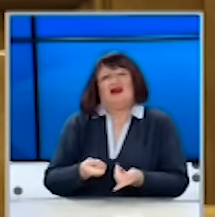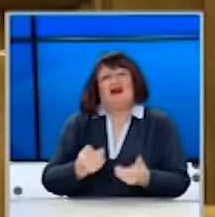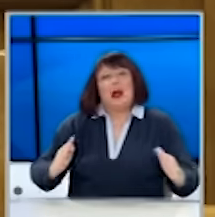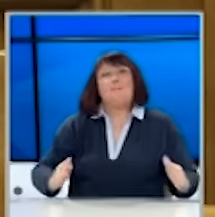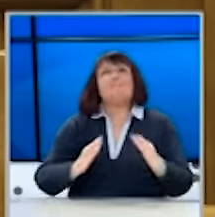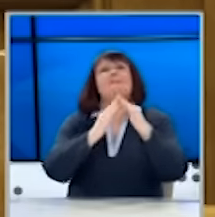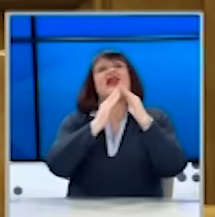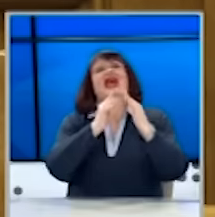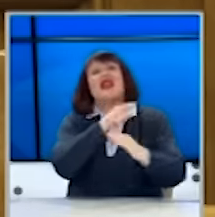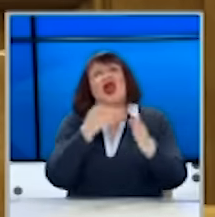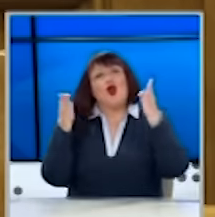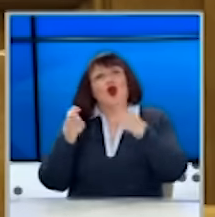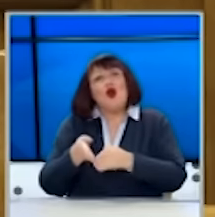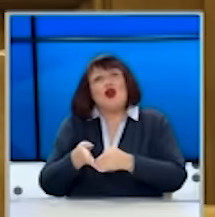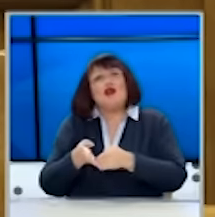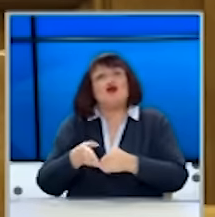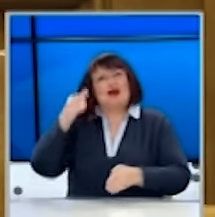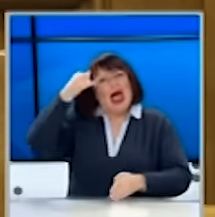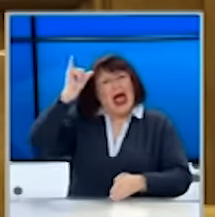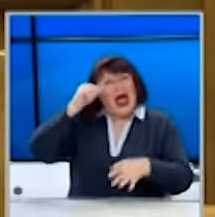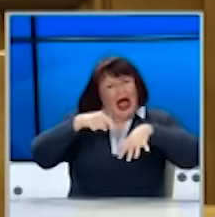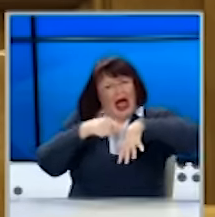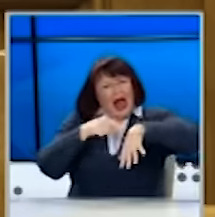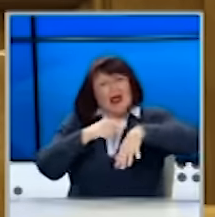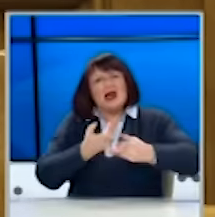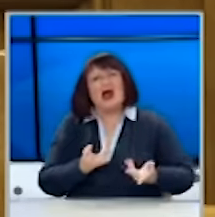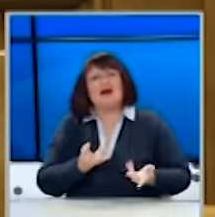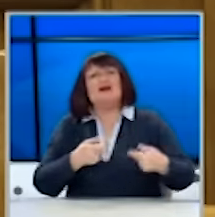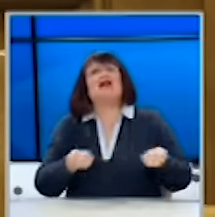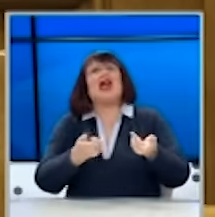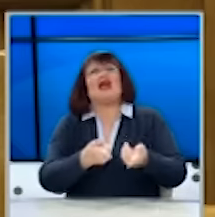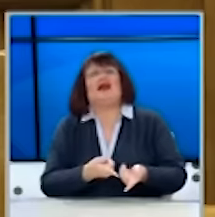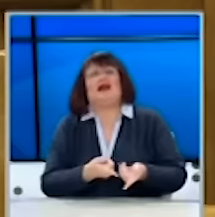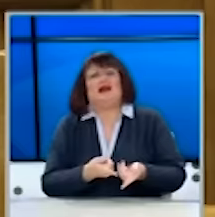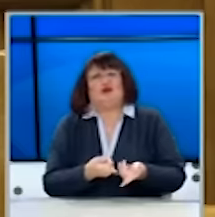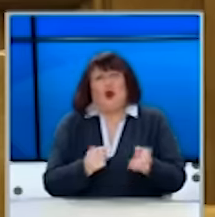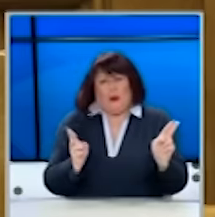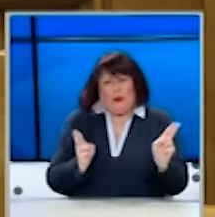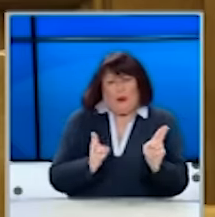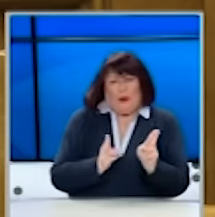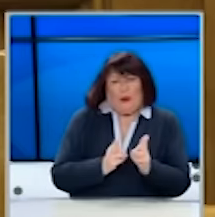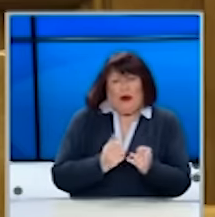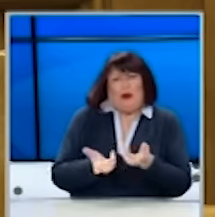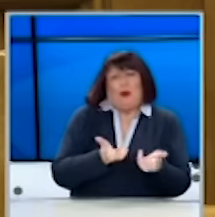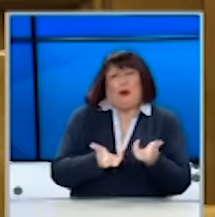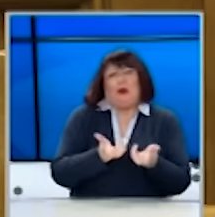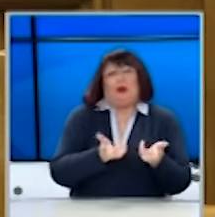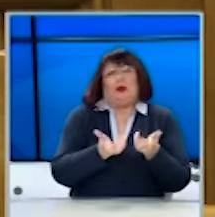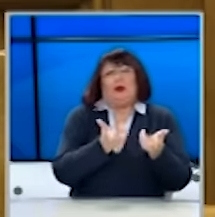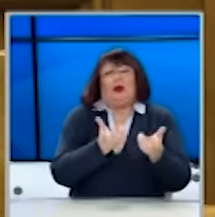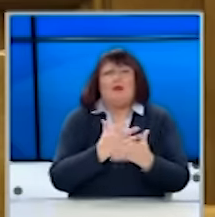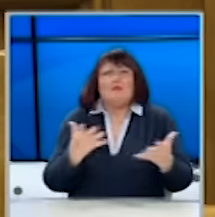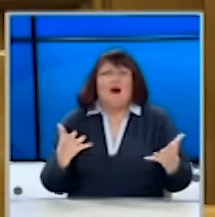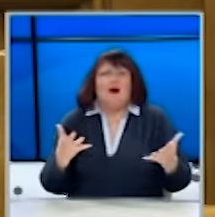στην Κορινθία, στην Αχαΐα, ή μήπως οι χιλιάδες σχετικά μικρότερες πυρκαγιές και τα μεγάλα προβλήματα που